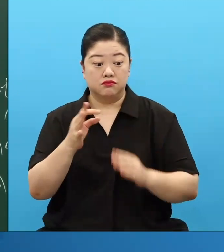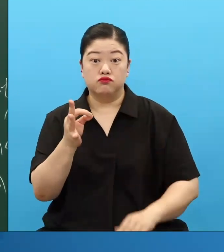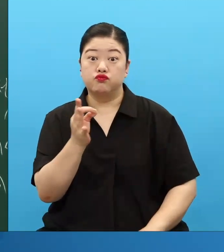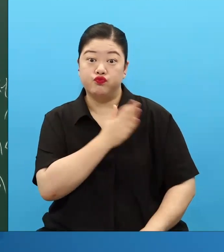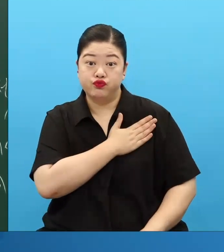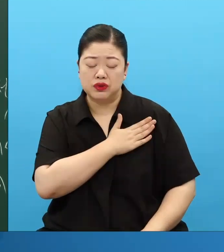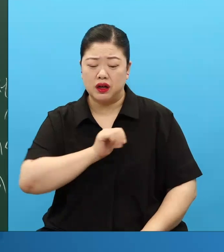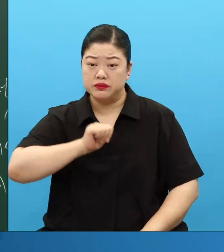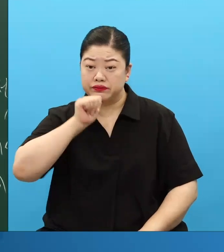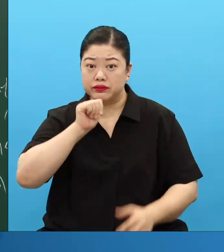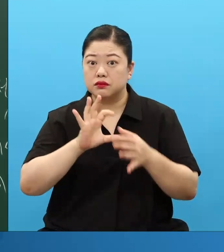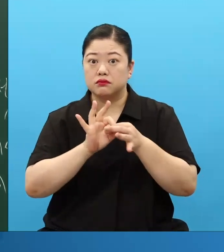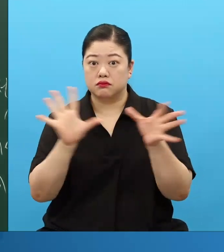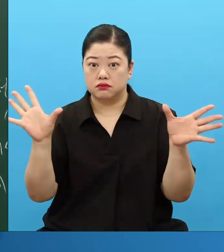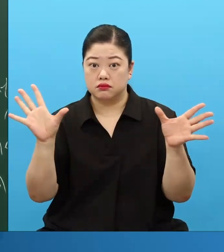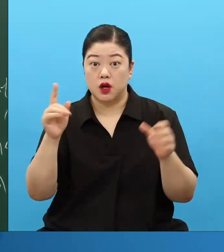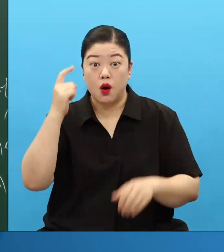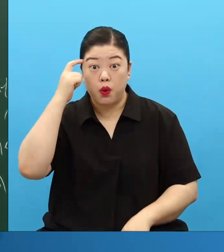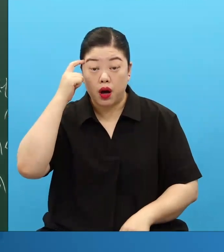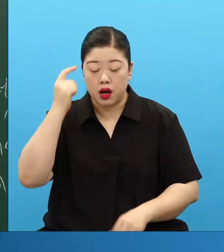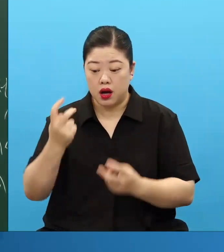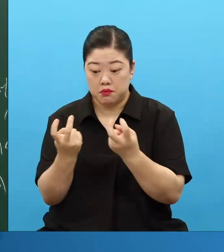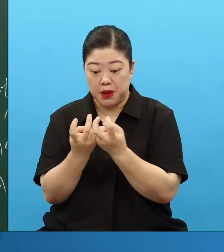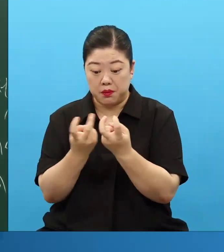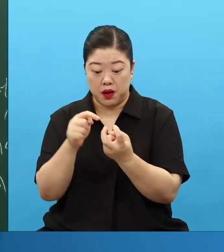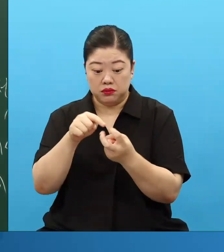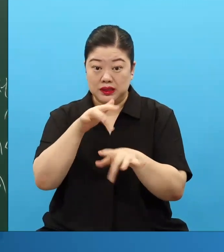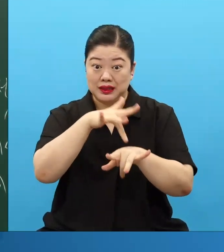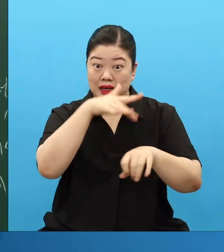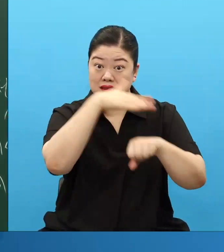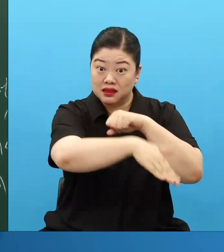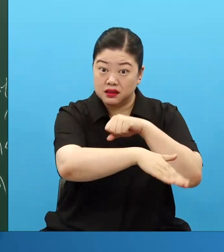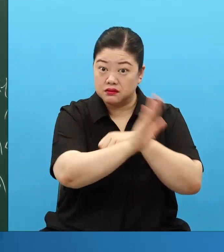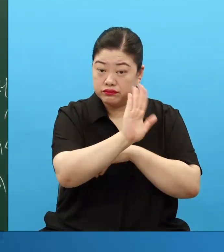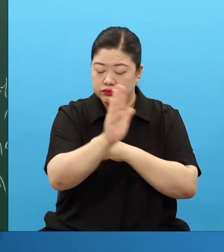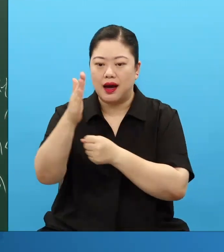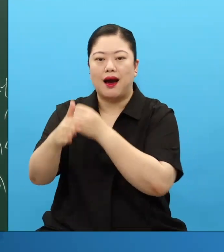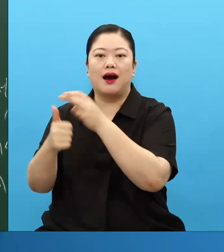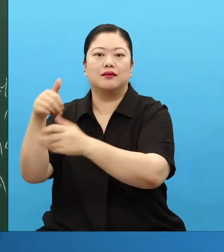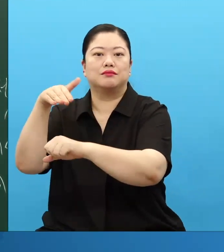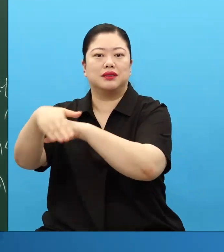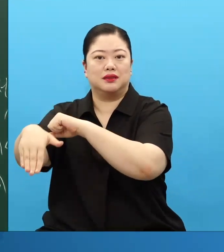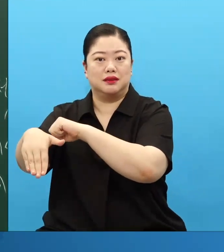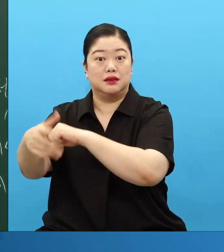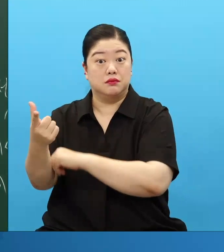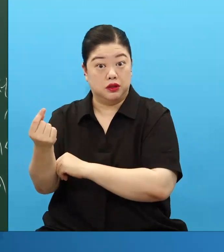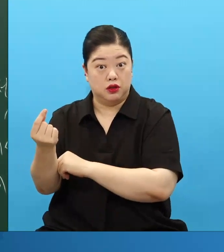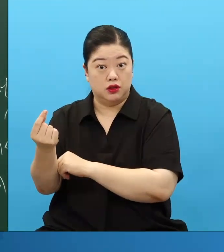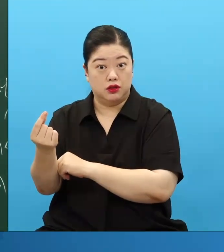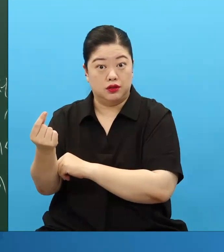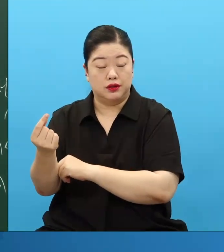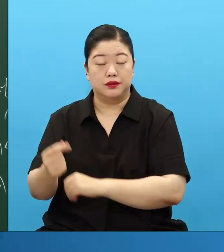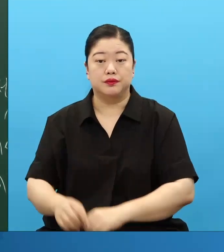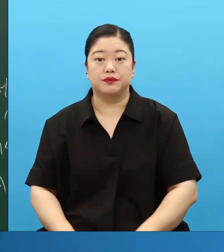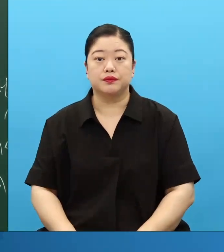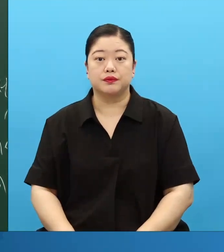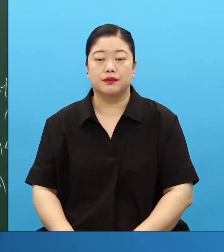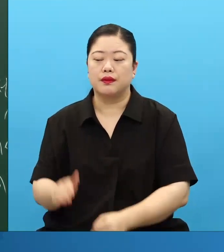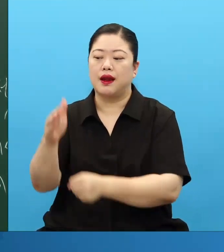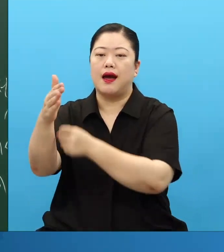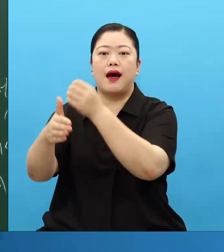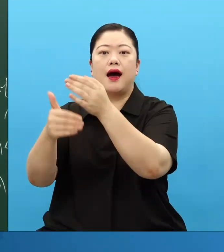지금 하나님 역사를 기다리고 있습니다. That many people will come to this year's World Remnant Conference and they are anticipating God's works. 힘이